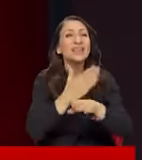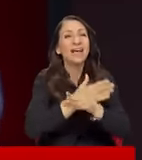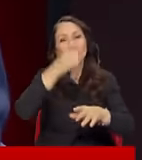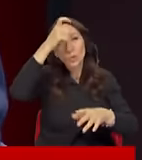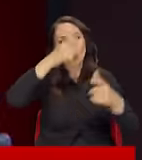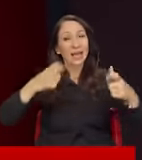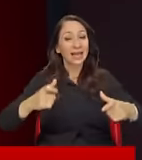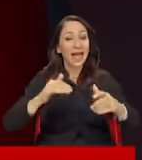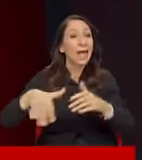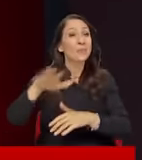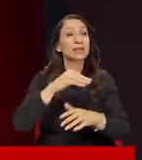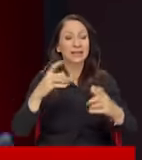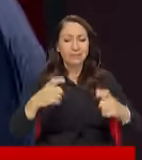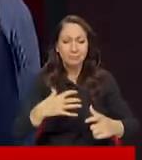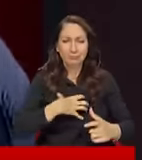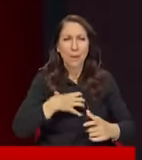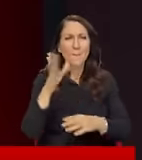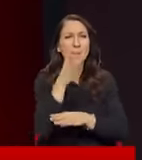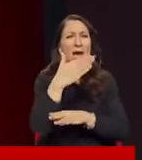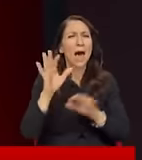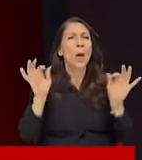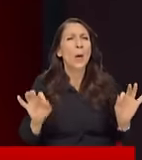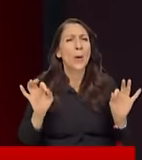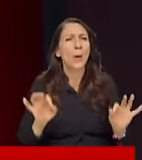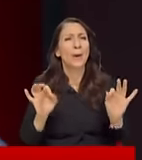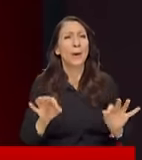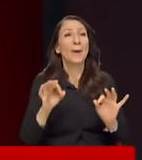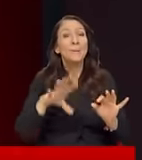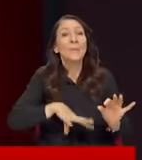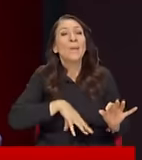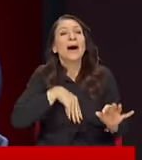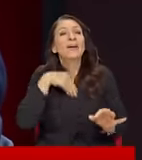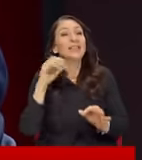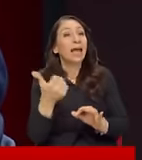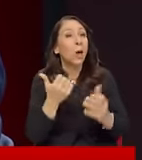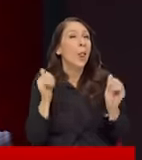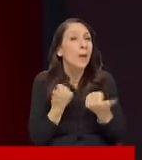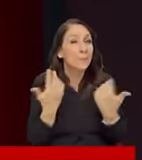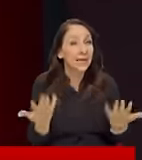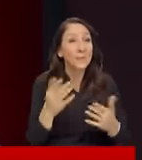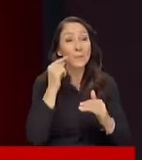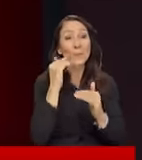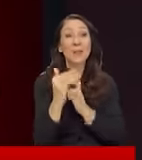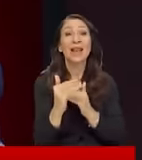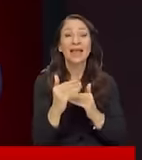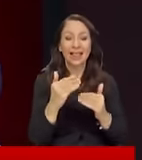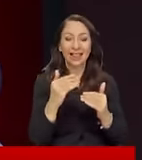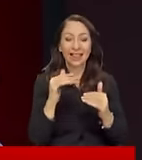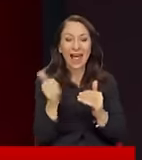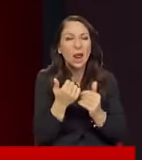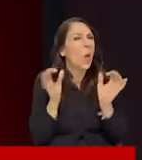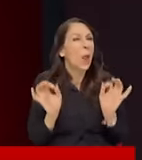herkesin vatanı kutsaldır. Bayrağı kutsaldır. Manevi değerleri kutsaldır. Milli değerleri